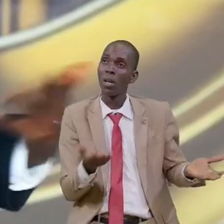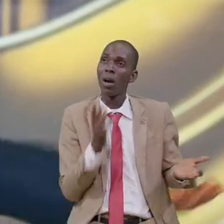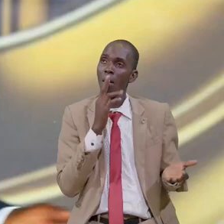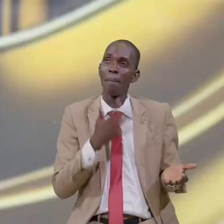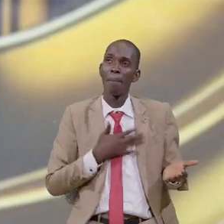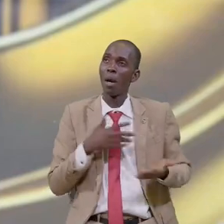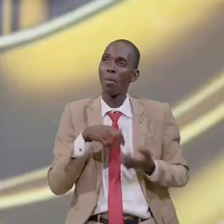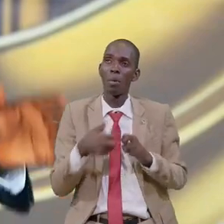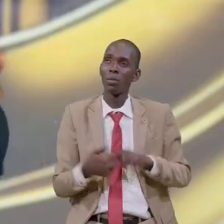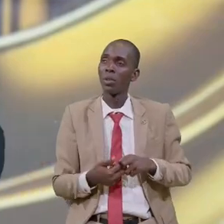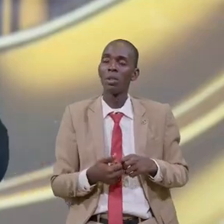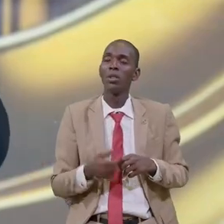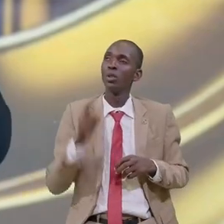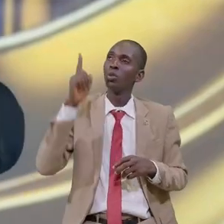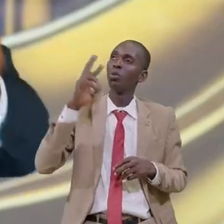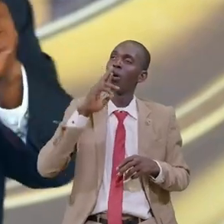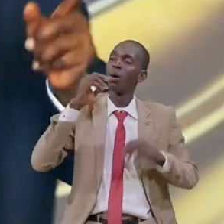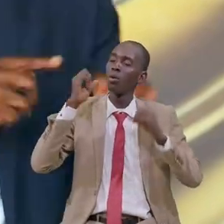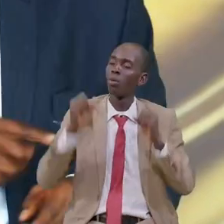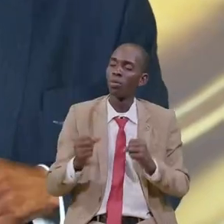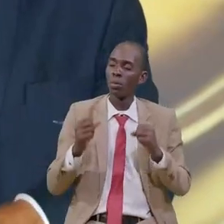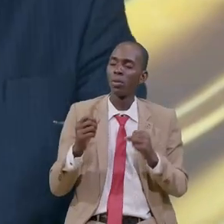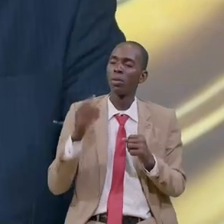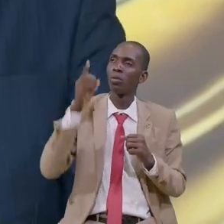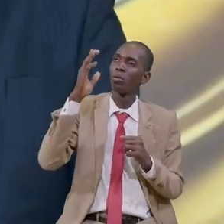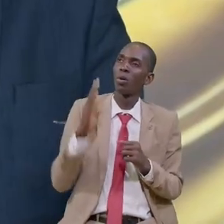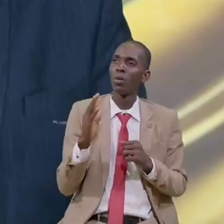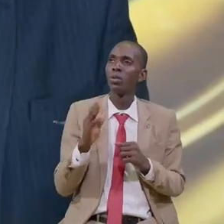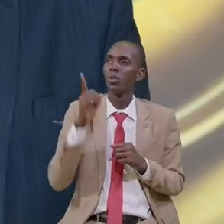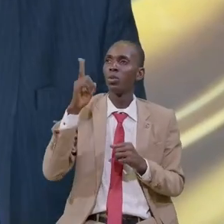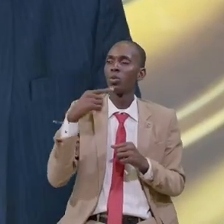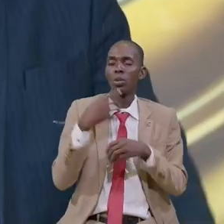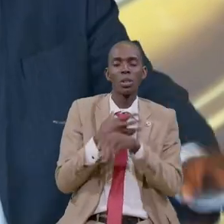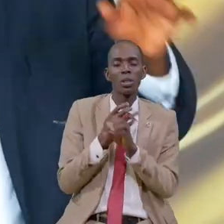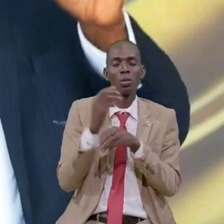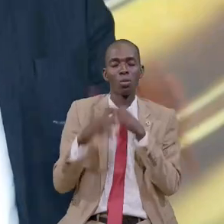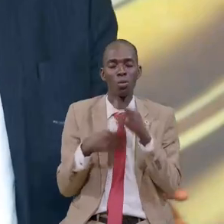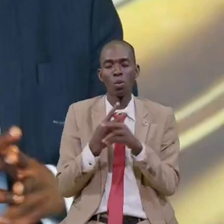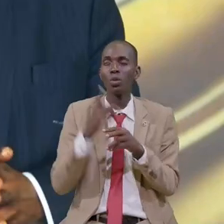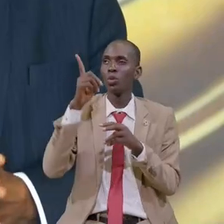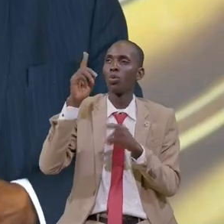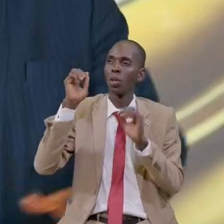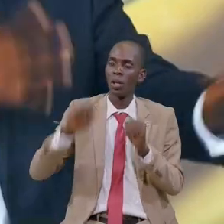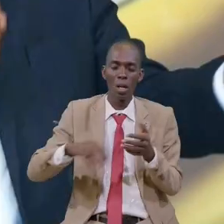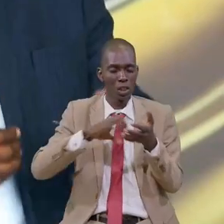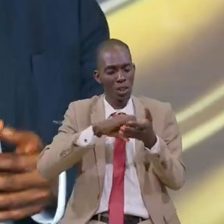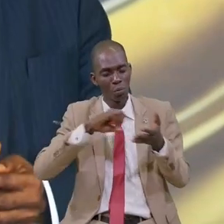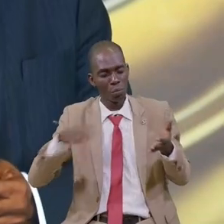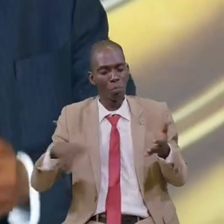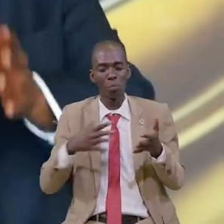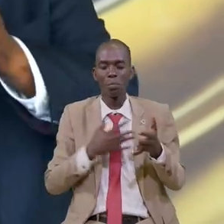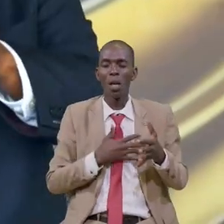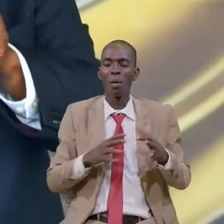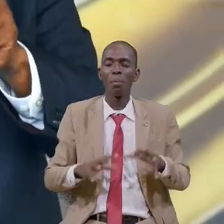de tout pouvoir, de toute création. Et tu peux ôter, déplacer ma montagne,